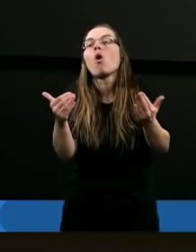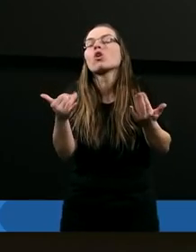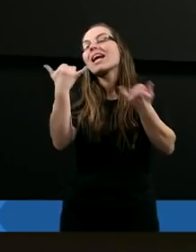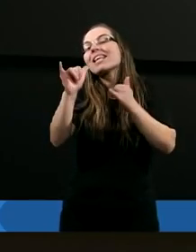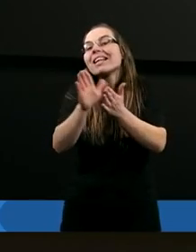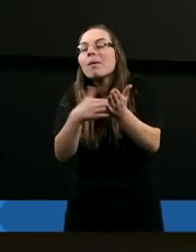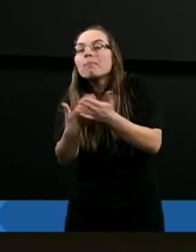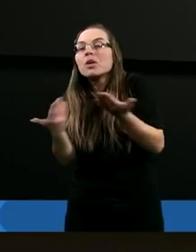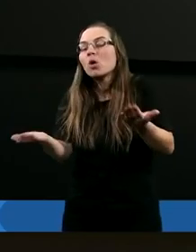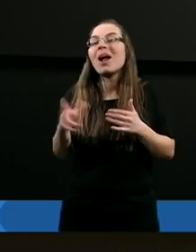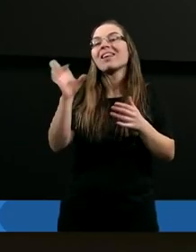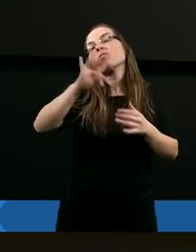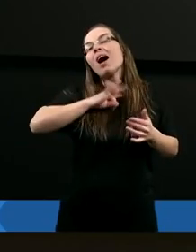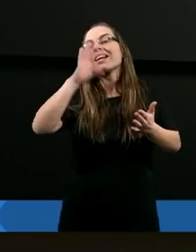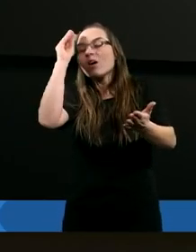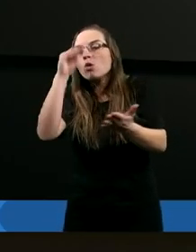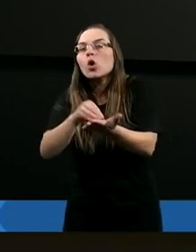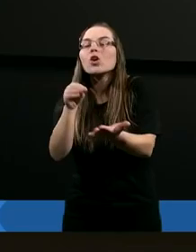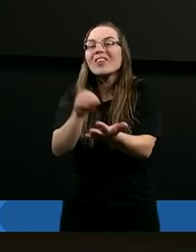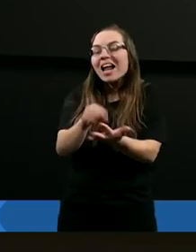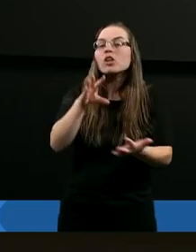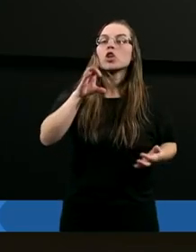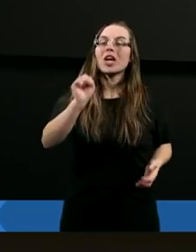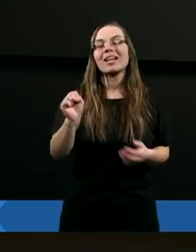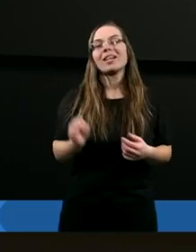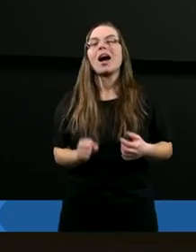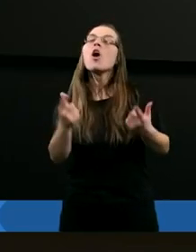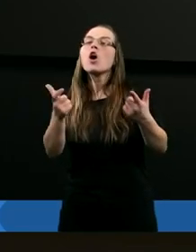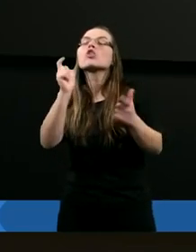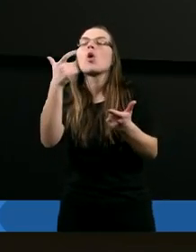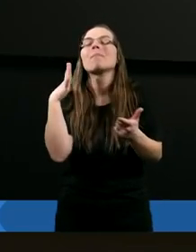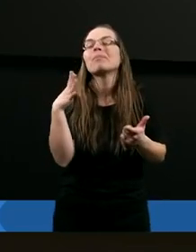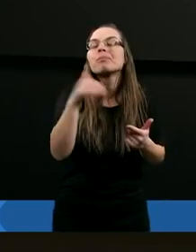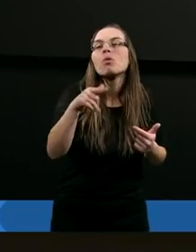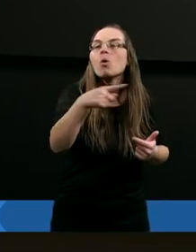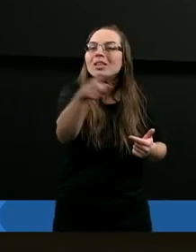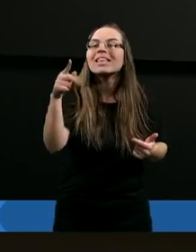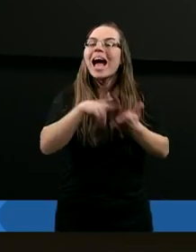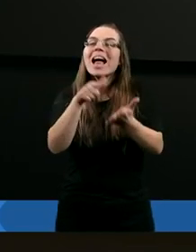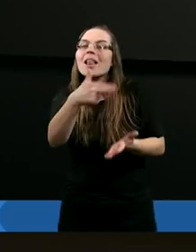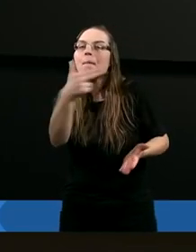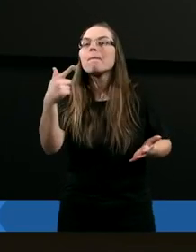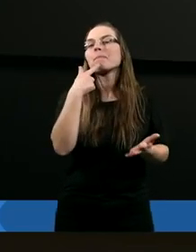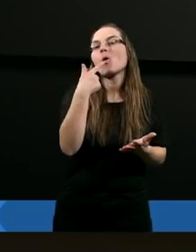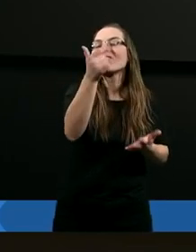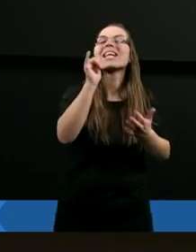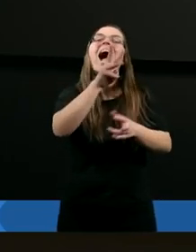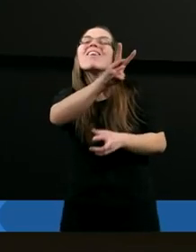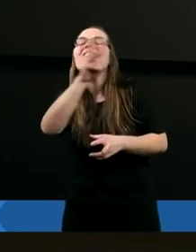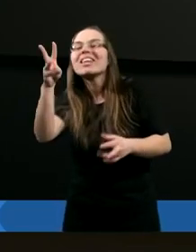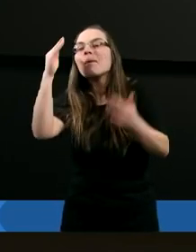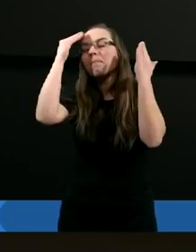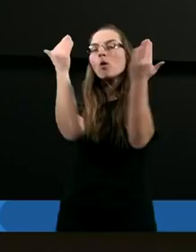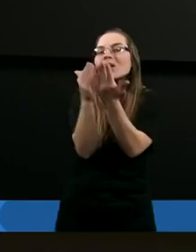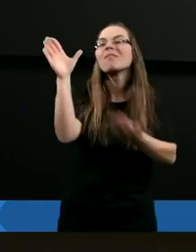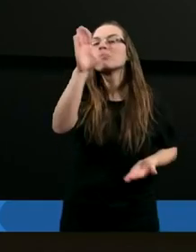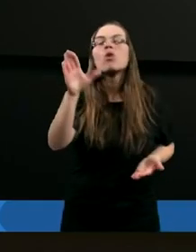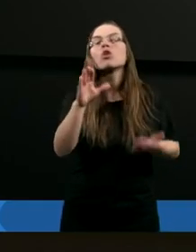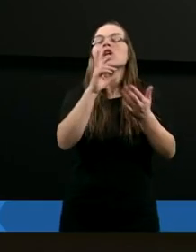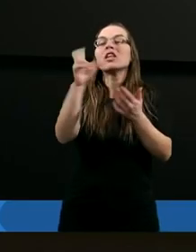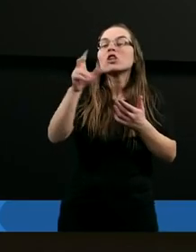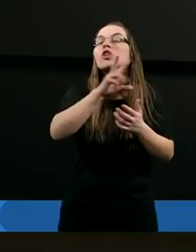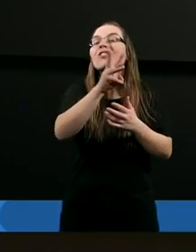z waszego doświadczenia moglibyście powiedzieć coś na ten temat? Jak wy poznawaliście Pana Boga?